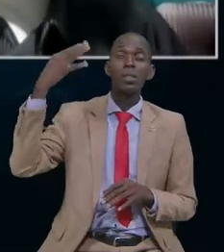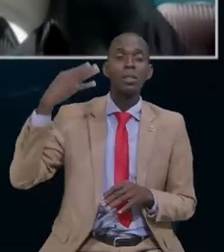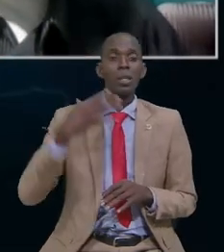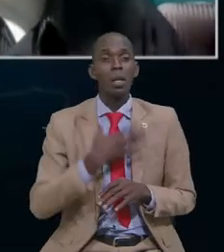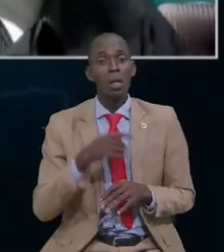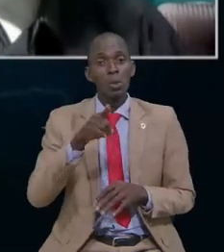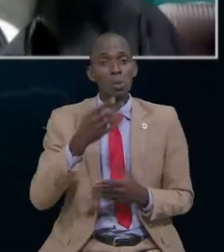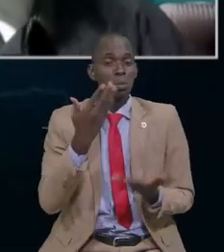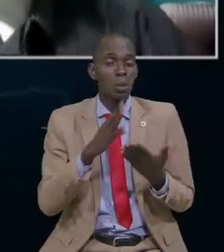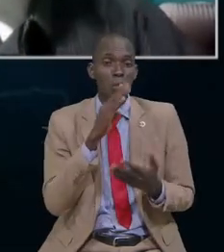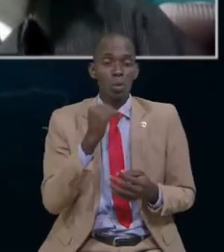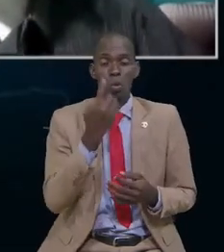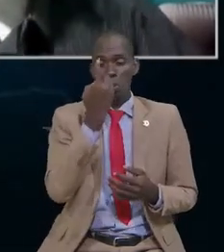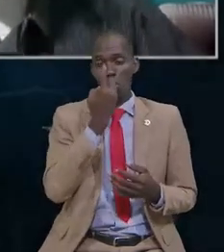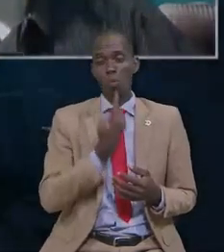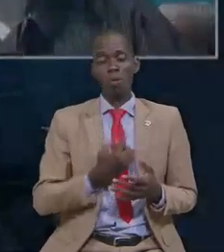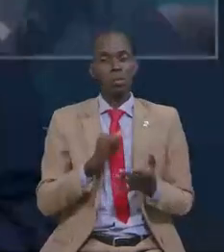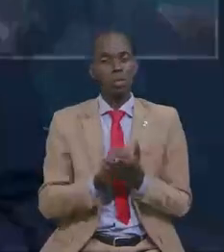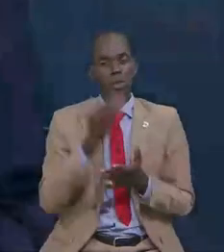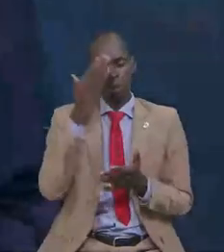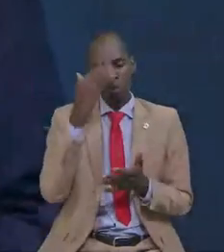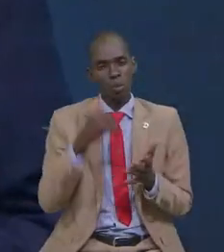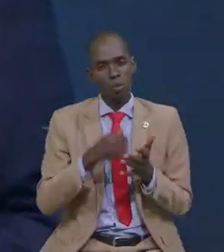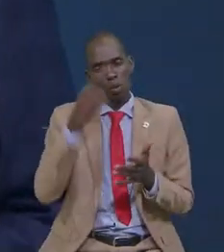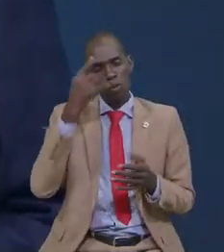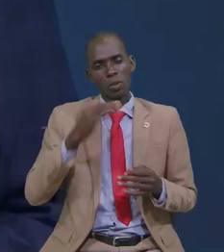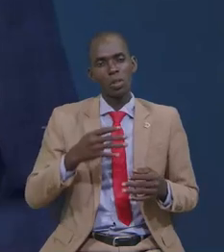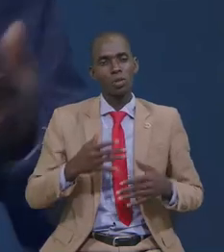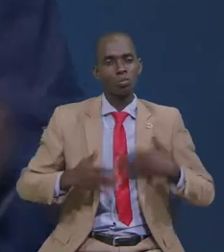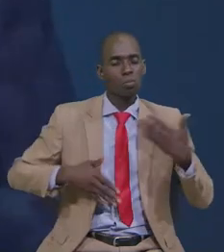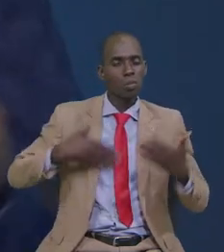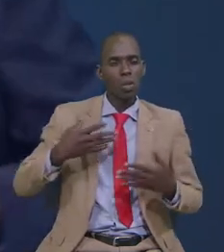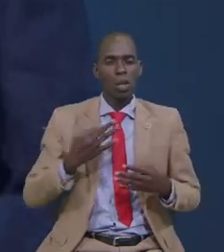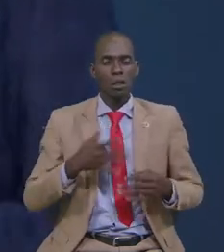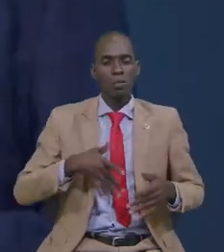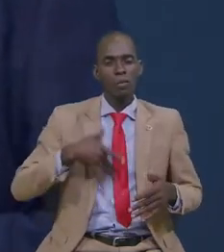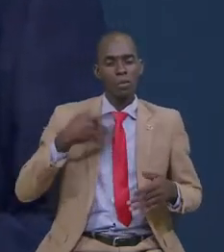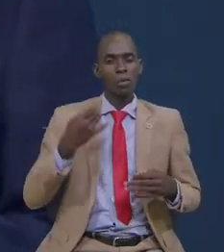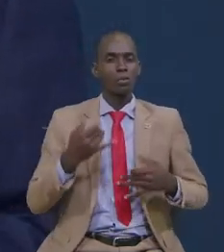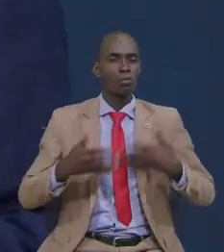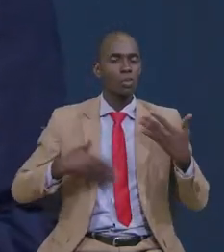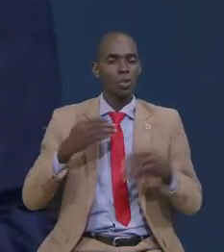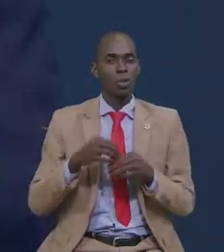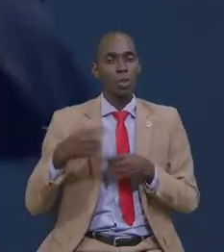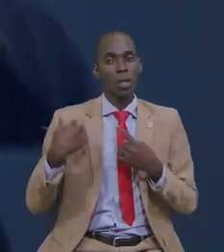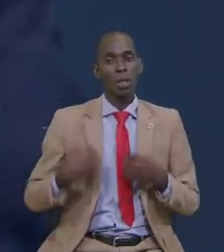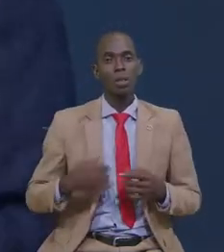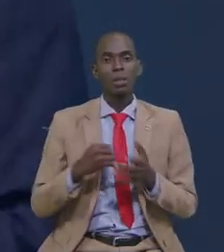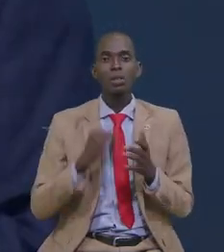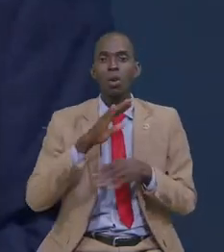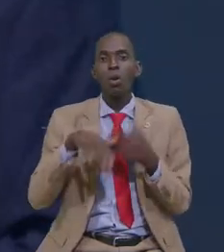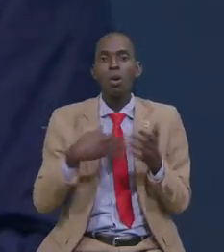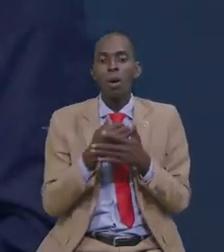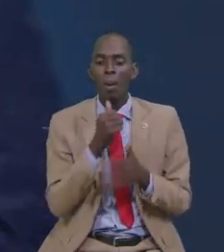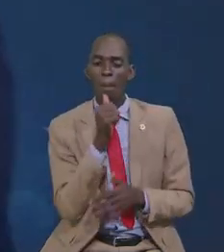à sa miséricorde, peut-être c'est vous seul qui sachez cela. Et c'est la joie dans votre cœur. Vous éprouvez le bonheur,